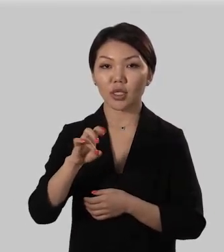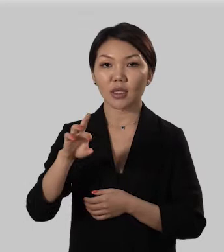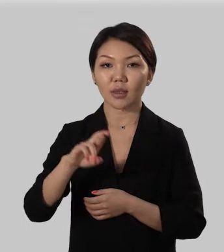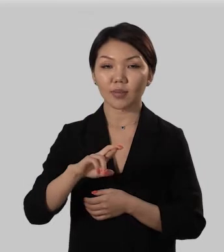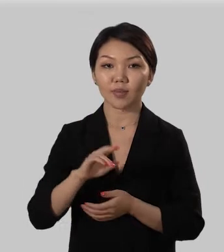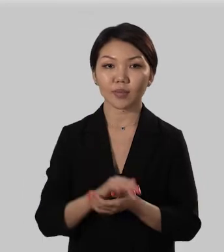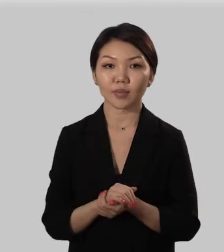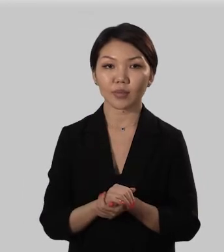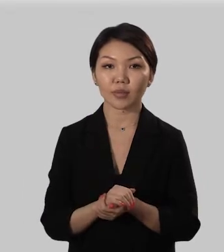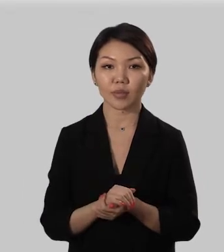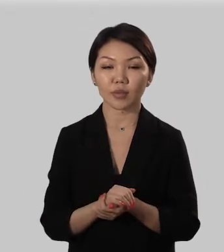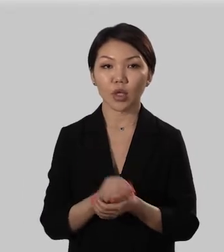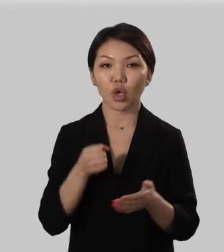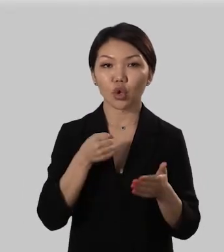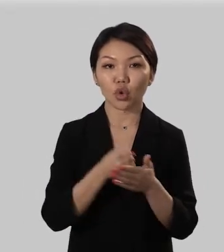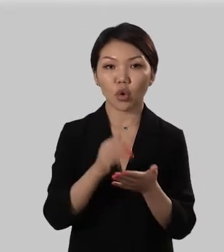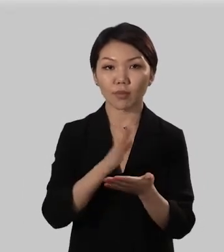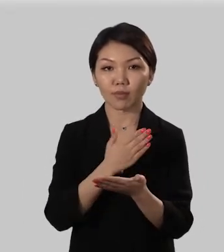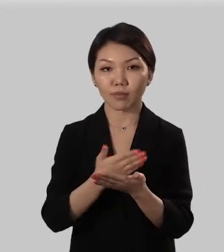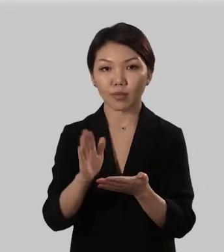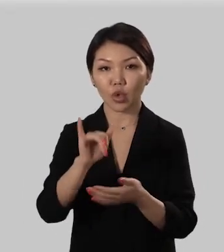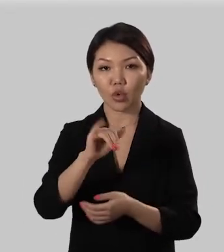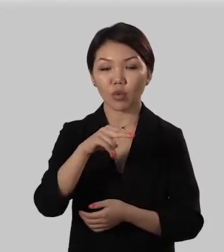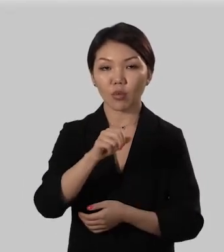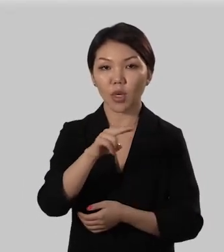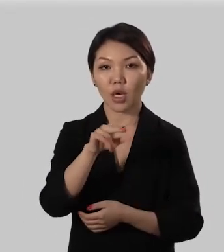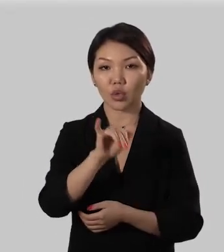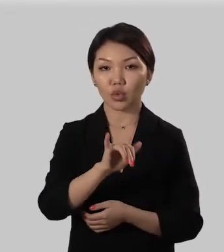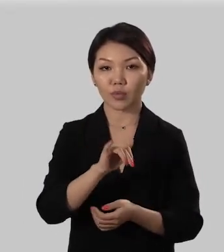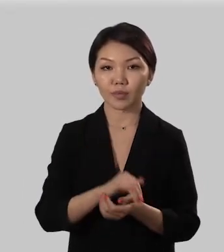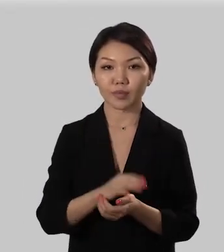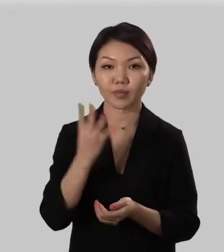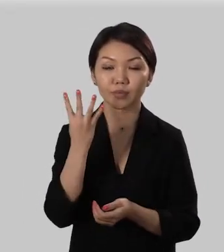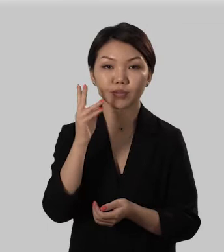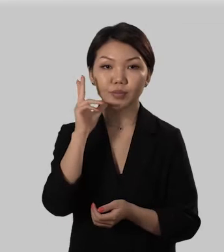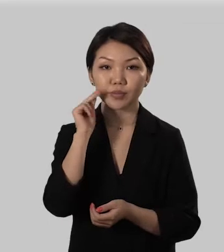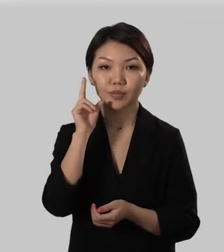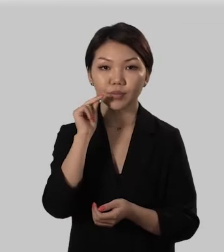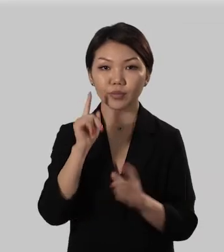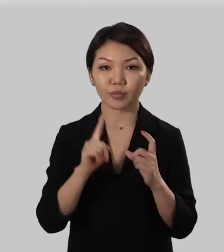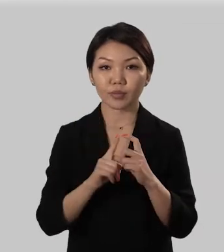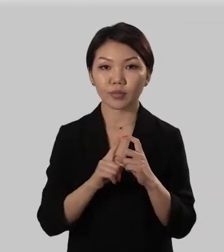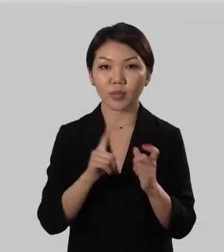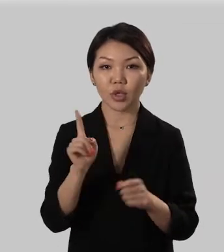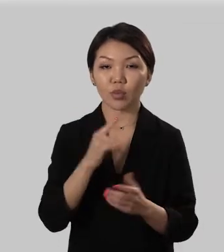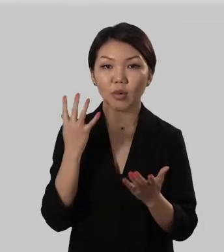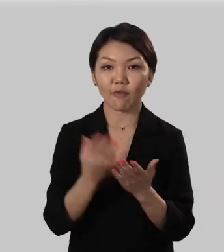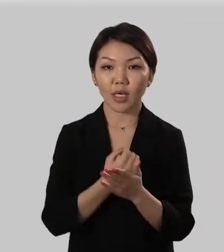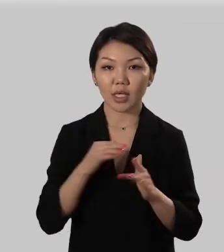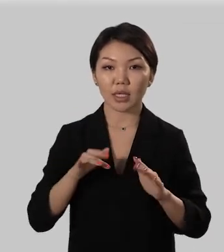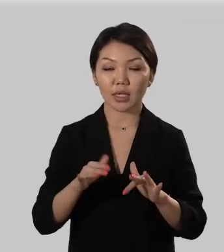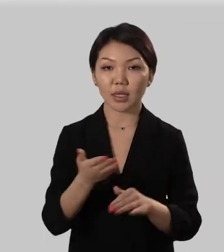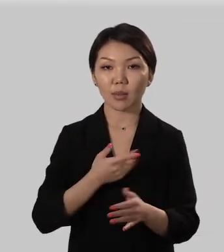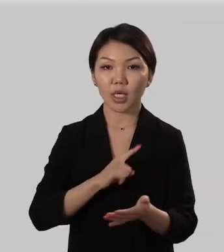до упаду слова под цифрой 4 чтобы выиграть дело